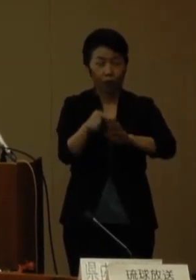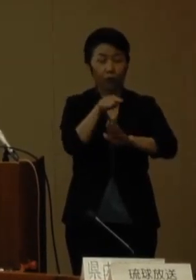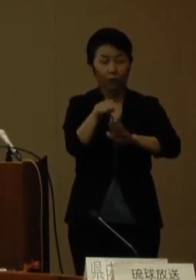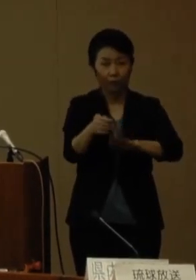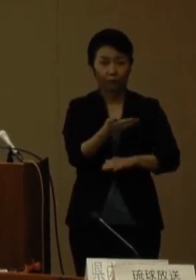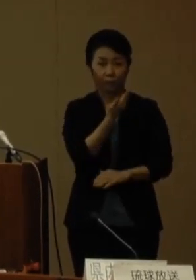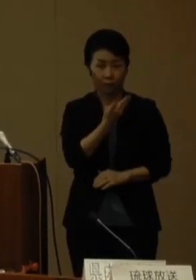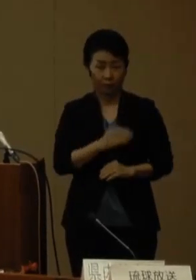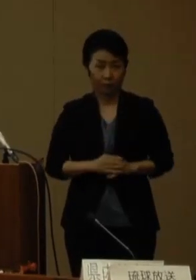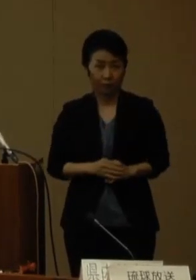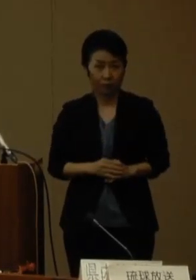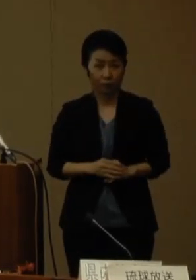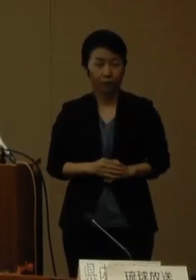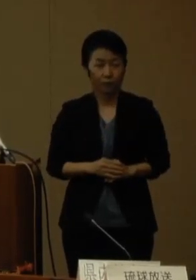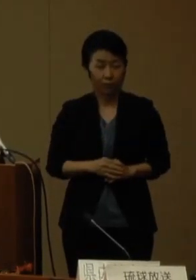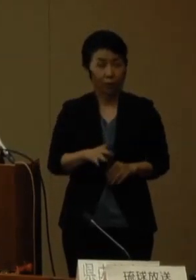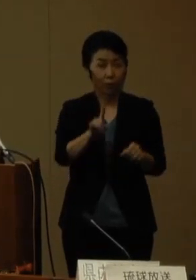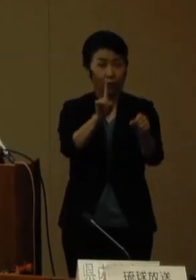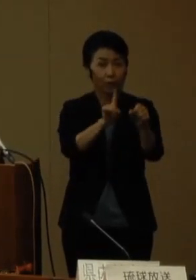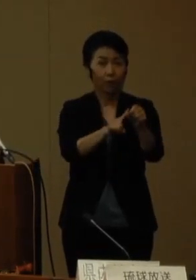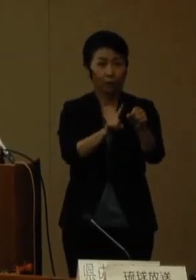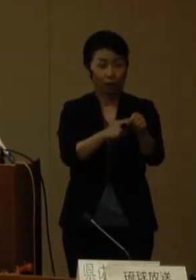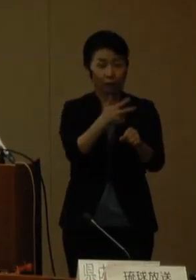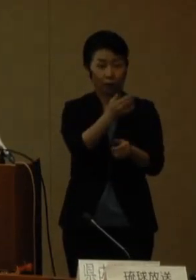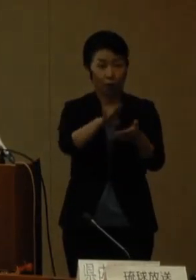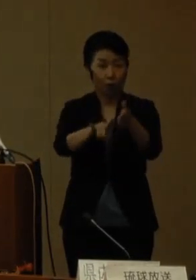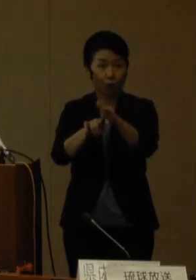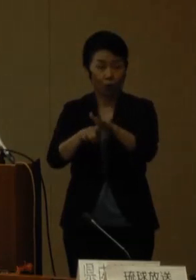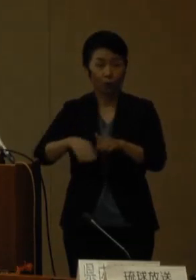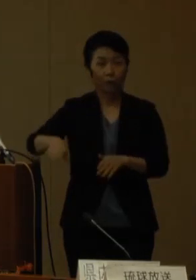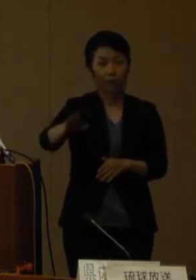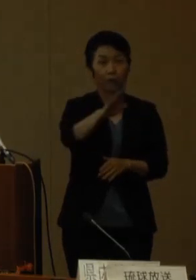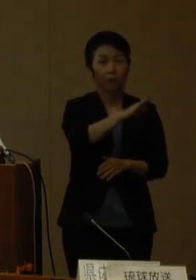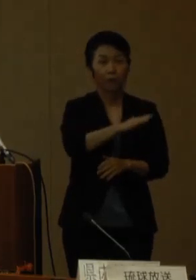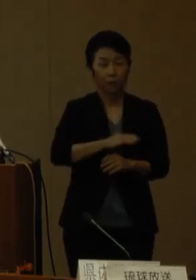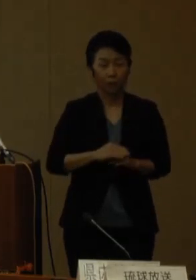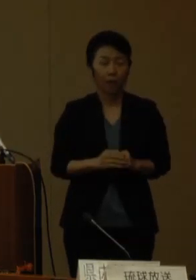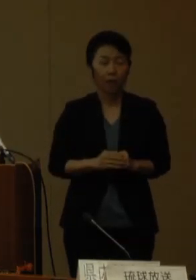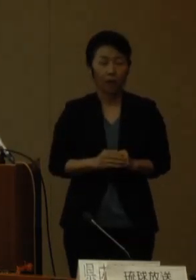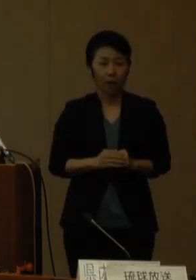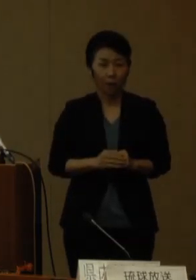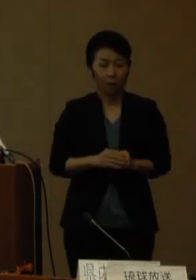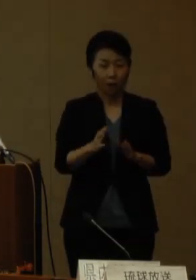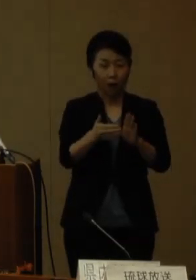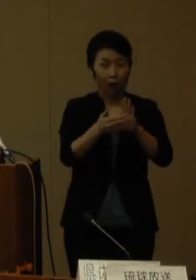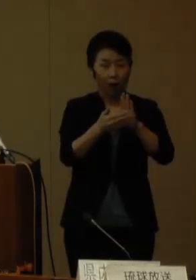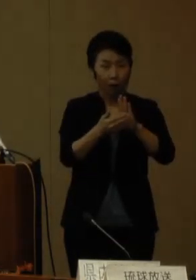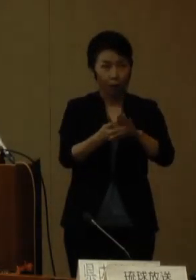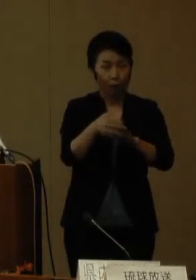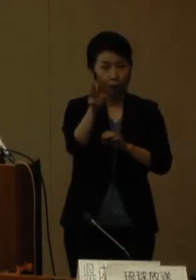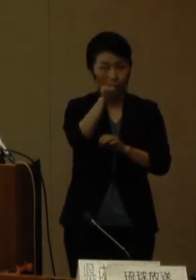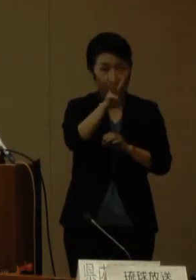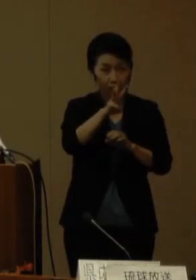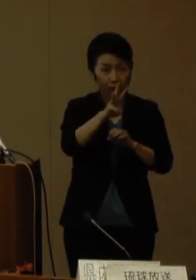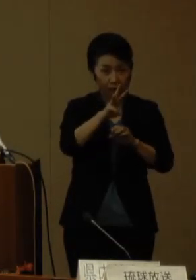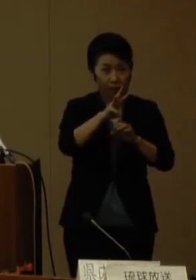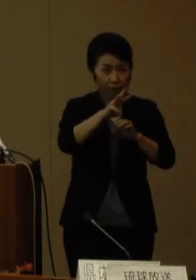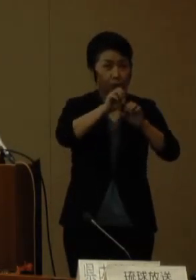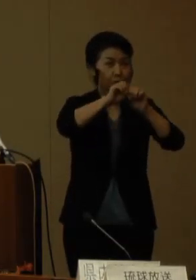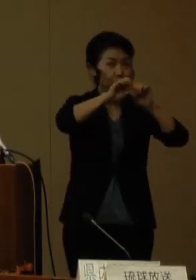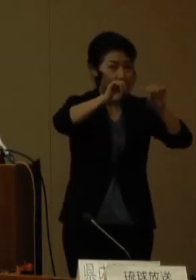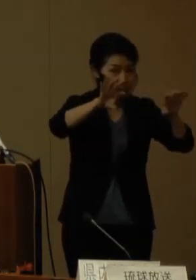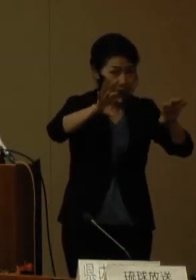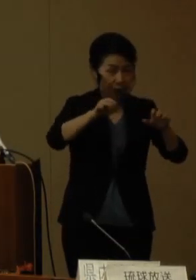切です。そのため、市町村の皆様におかれましては、防災無線や広報車等を活用